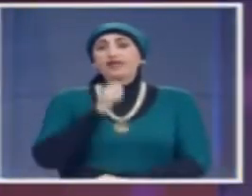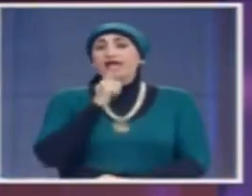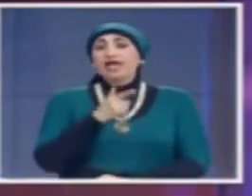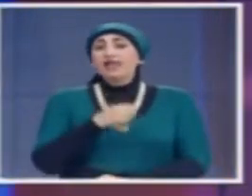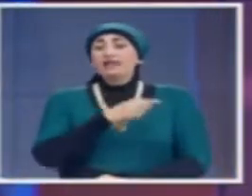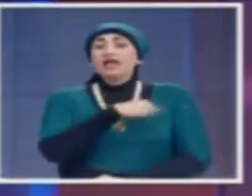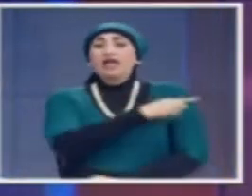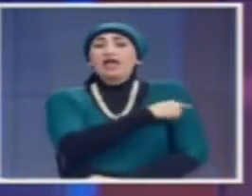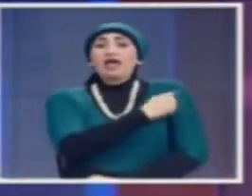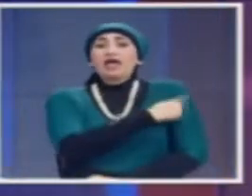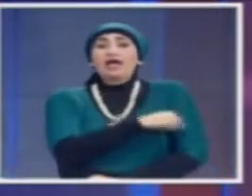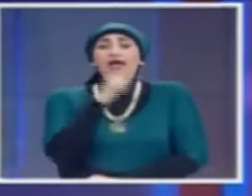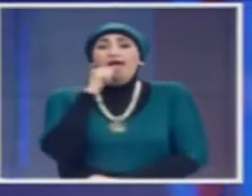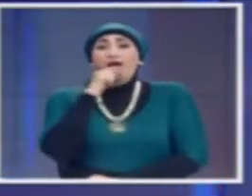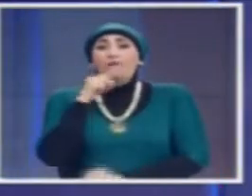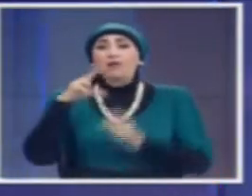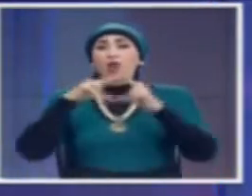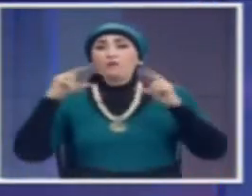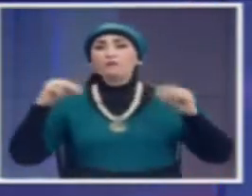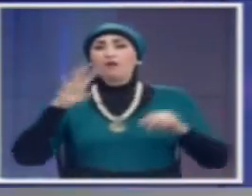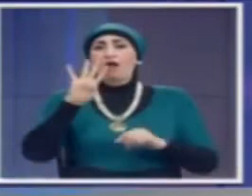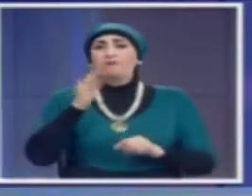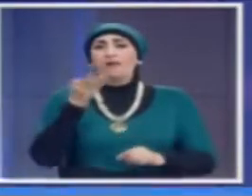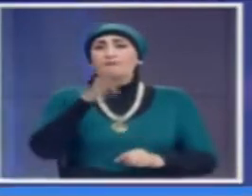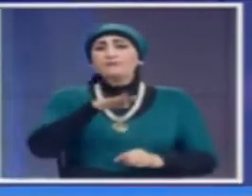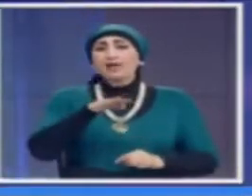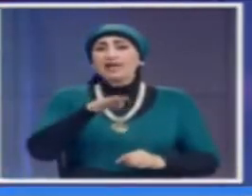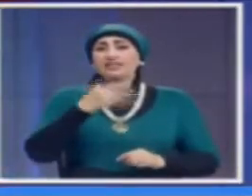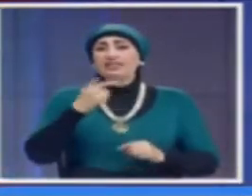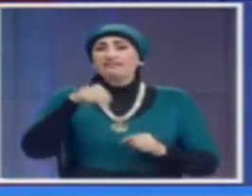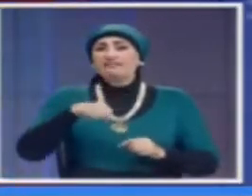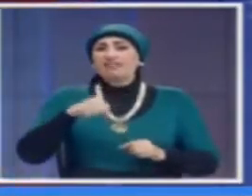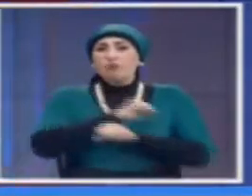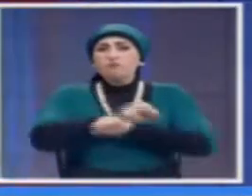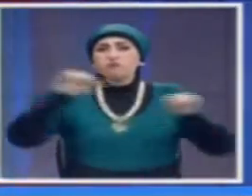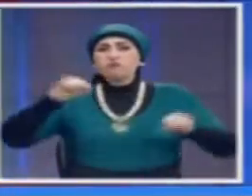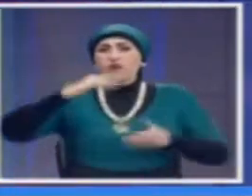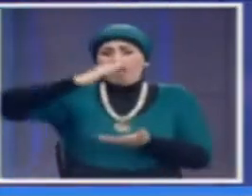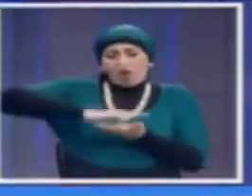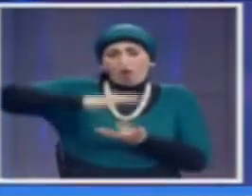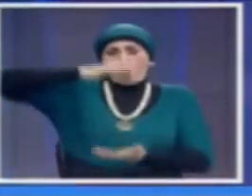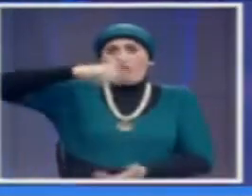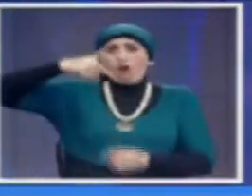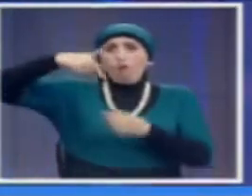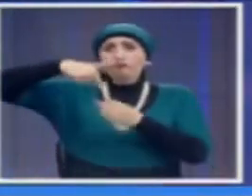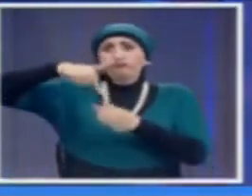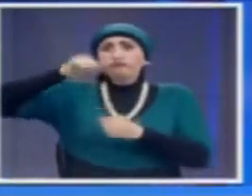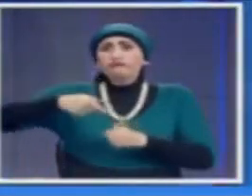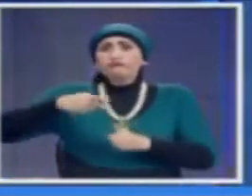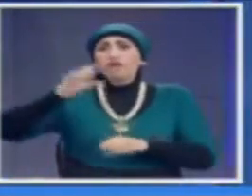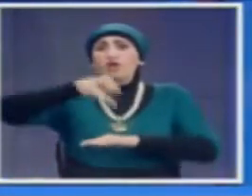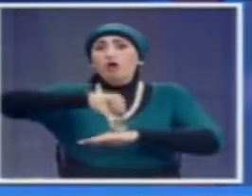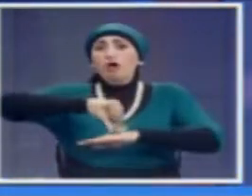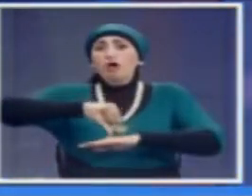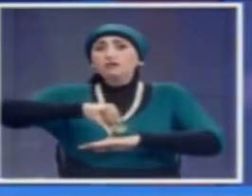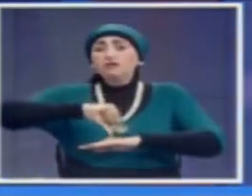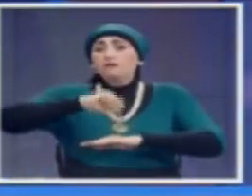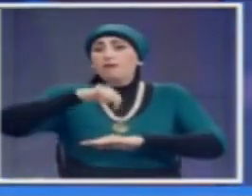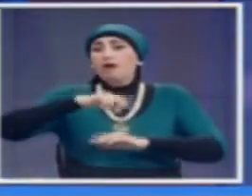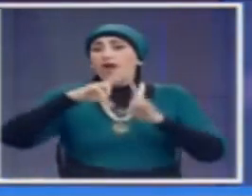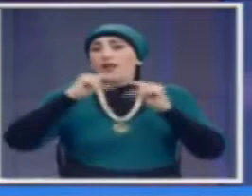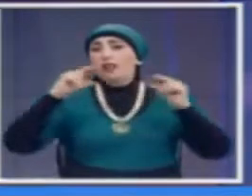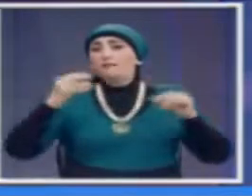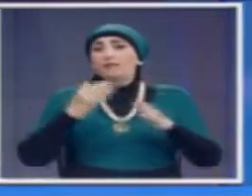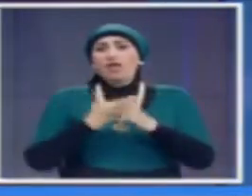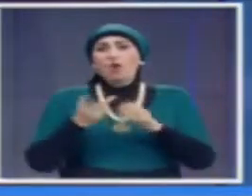أعلن الصليب الأحمر اللبناني مقتل 4 أشخاص في انفجار خزان للوقود وسط العاصمة